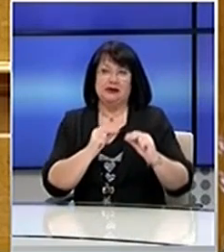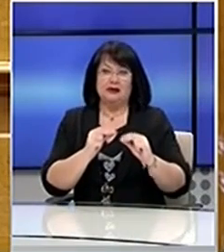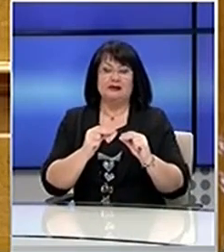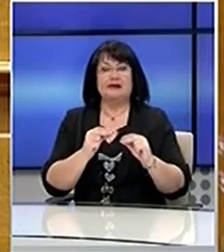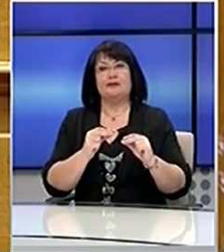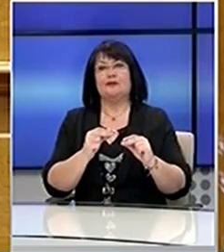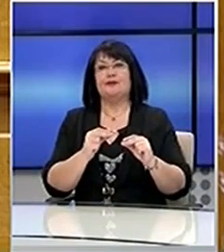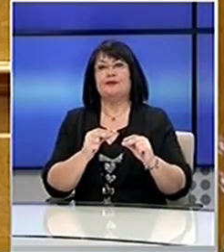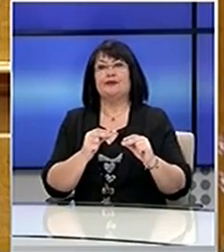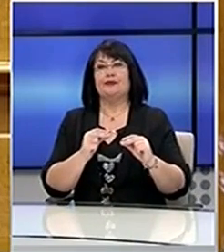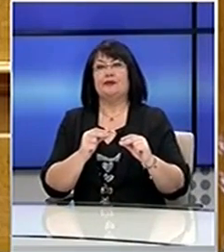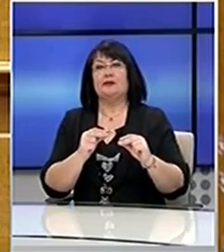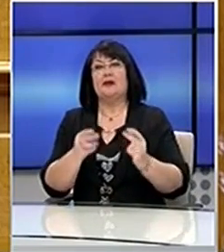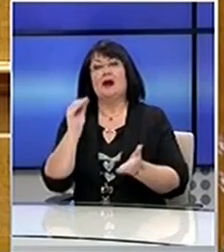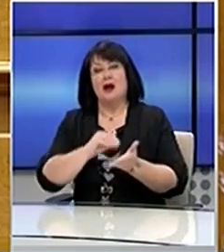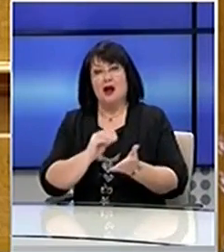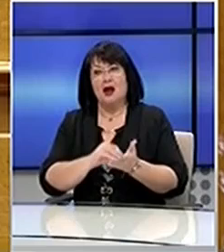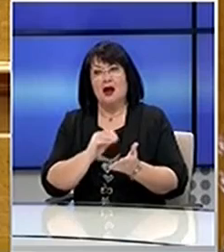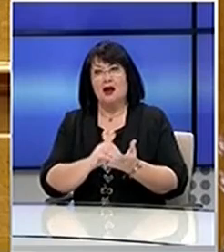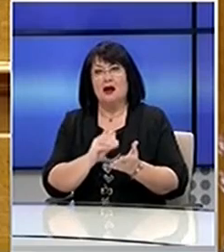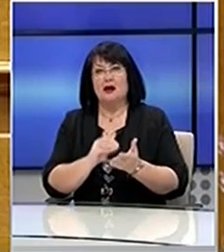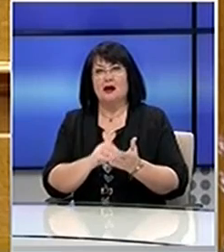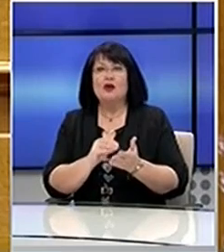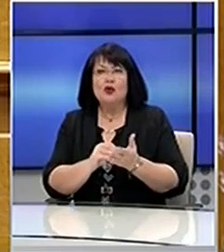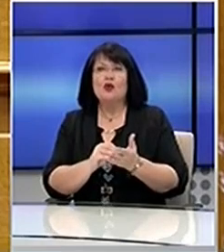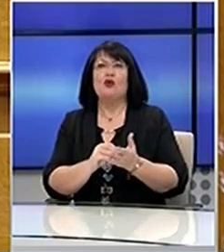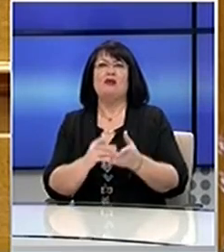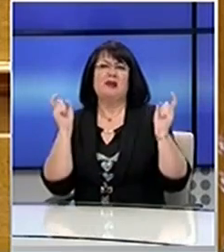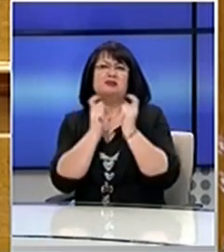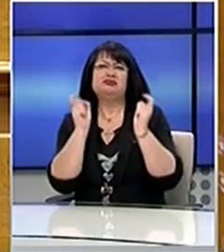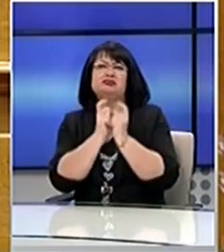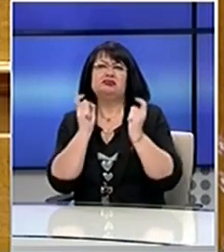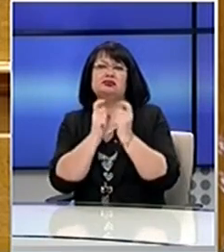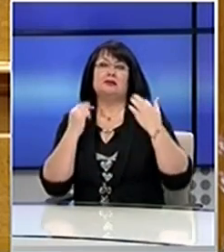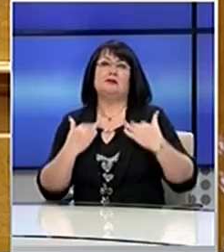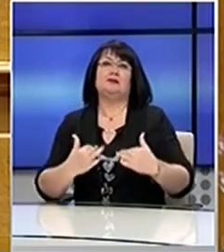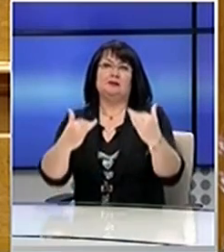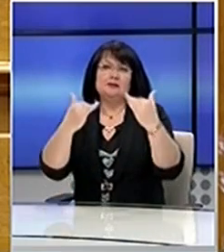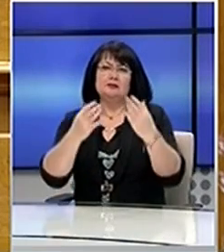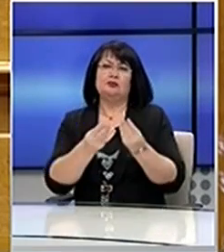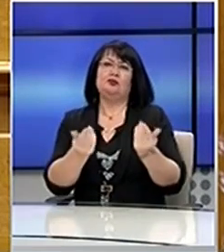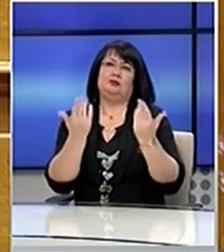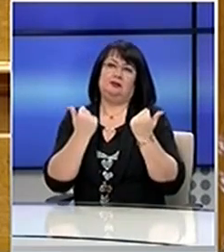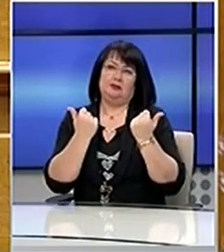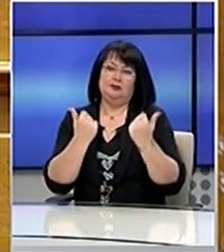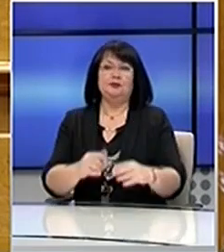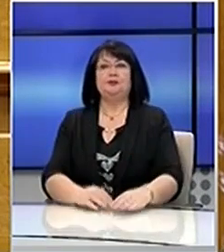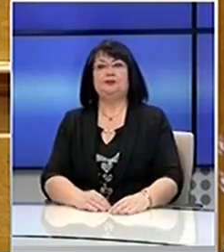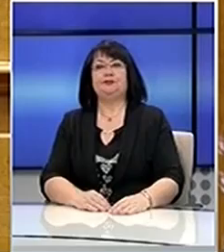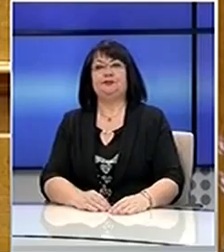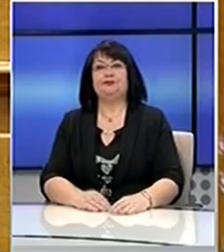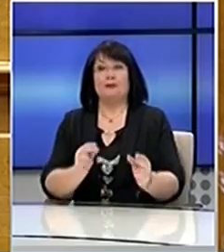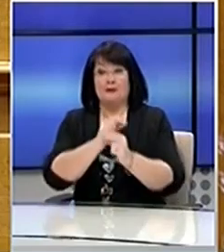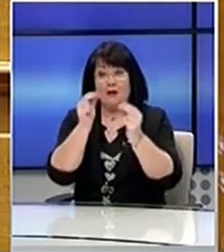ακούσουν είναι έναν ακόμα ανούσιο πολιτικό καυγά στην Εθνική Αντιπροσωπεία. Κατά